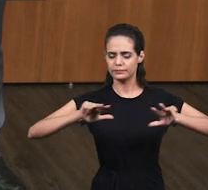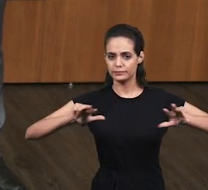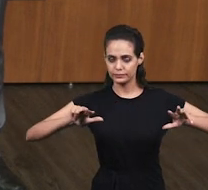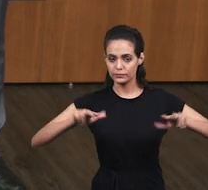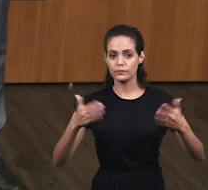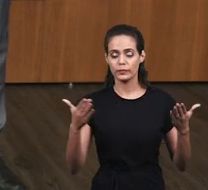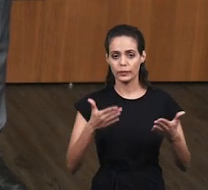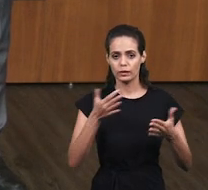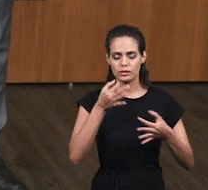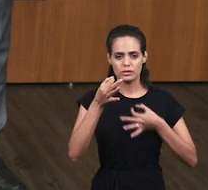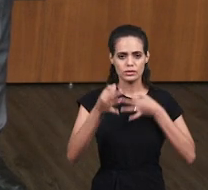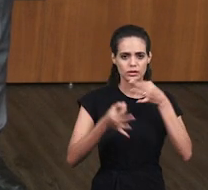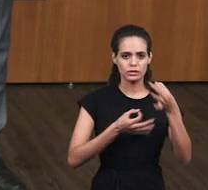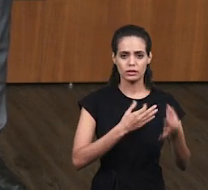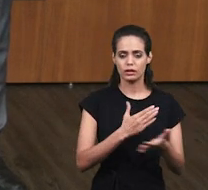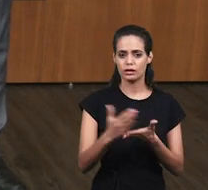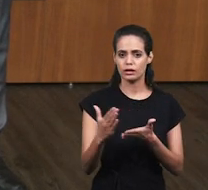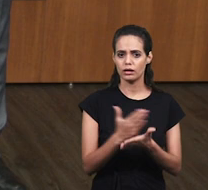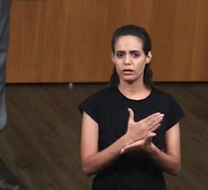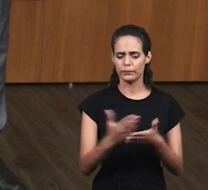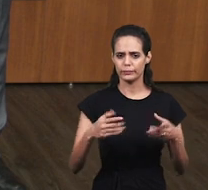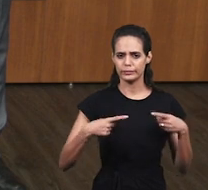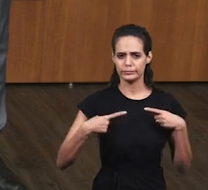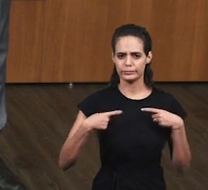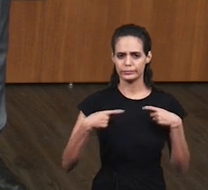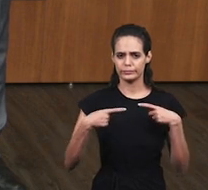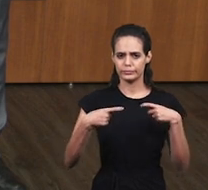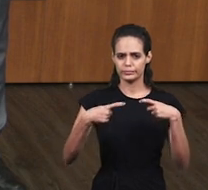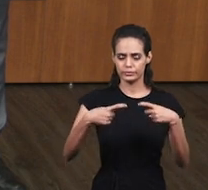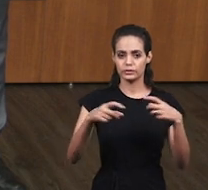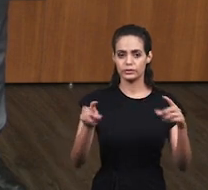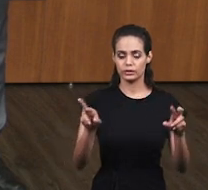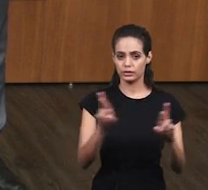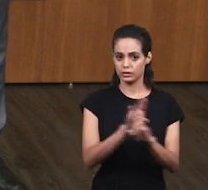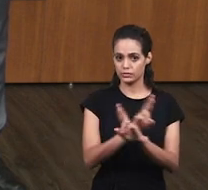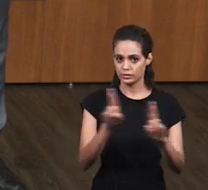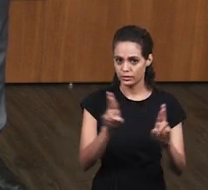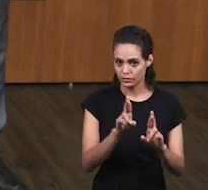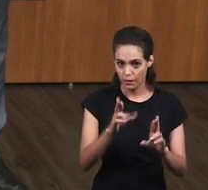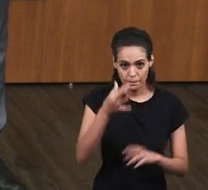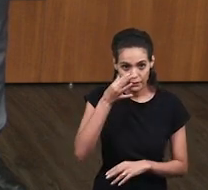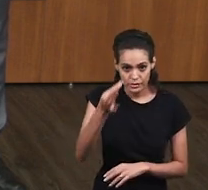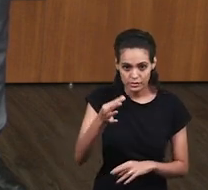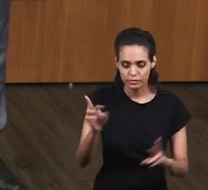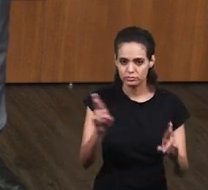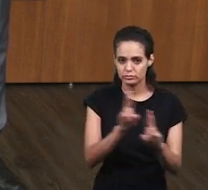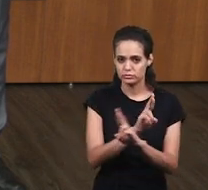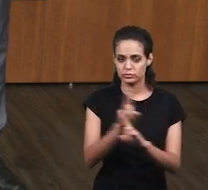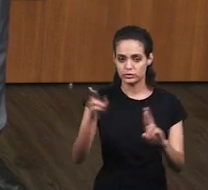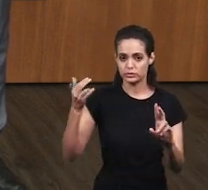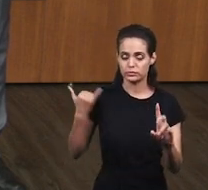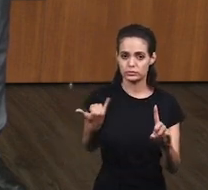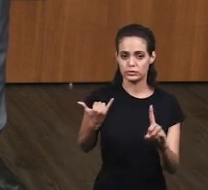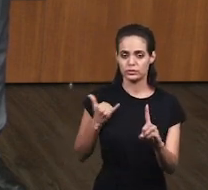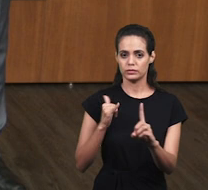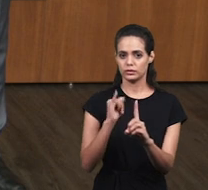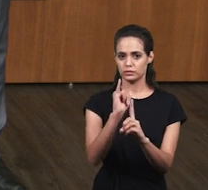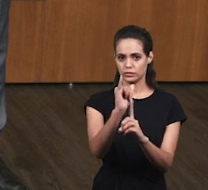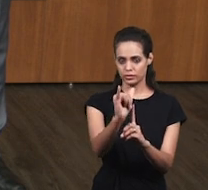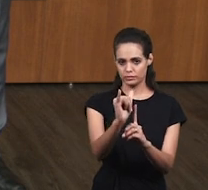de David qui sont liées, et faites bien attention, prophétiquement avec le Seigneur